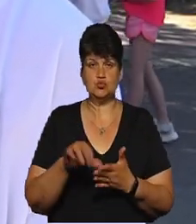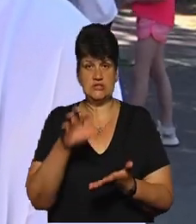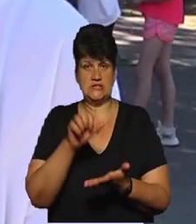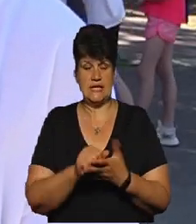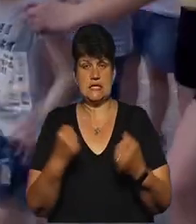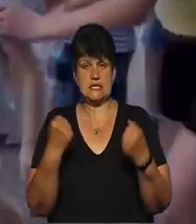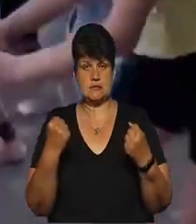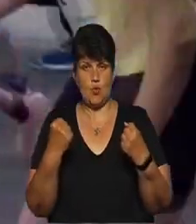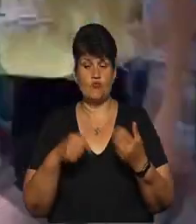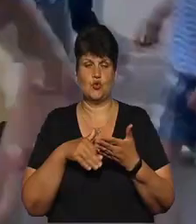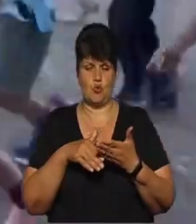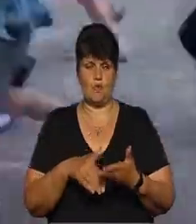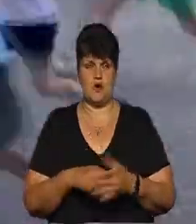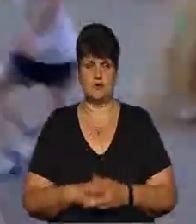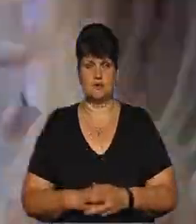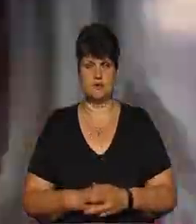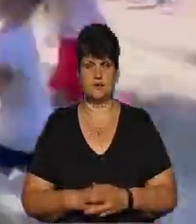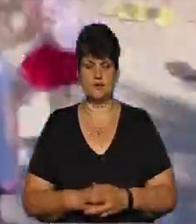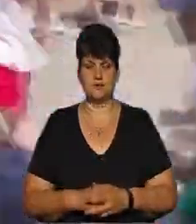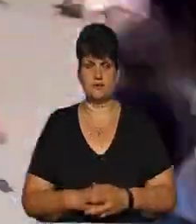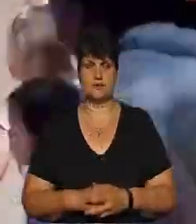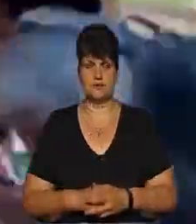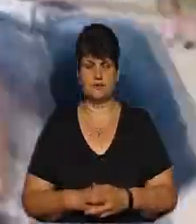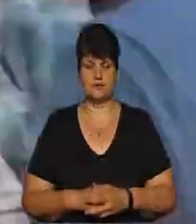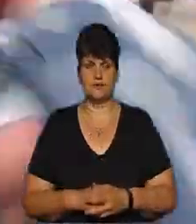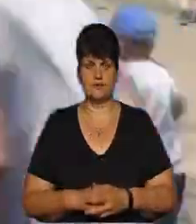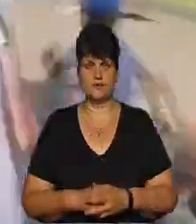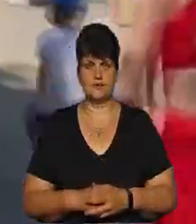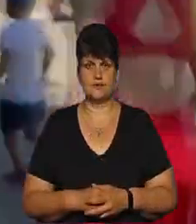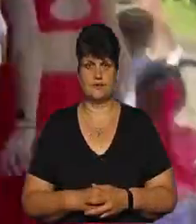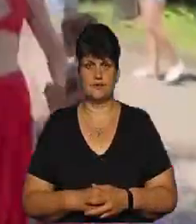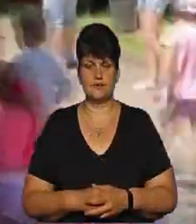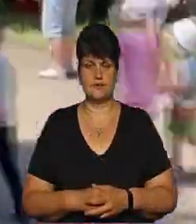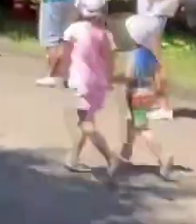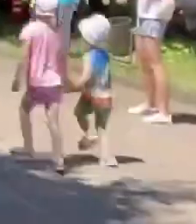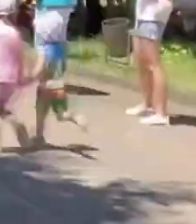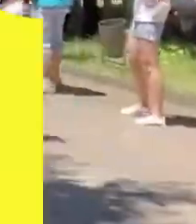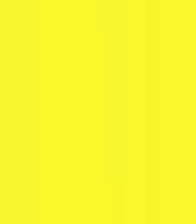спортом, вони допомагають. Оксана Максимлюк, Василь Панчук. Новини на Суспільному. Тернопіль.